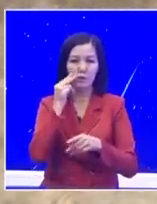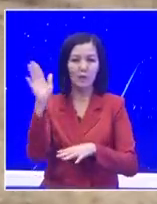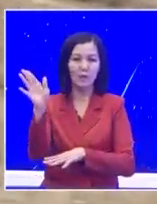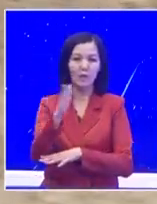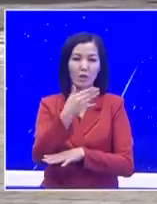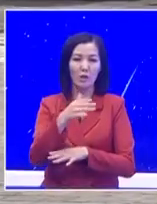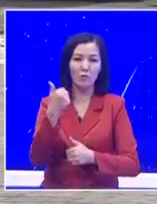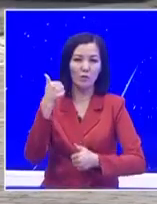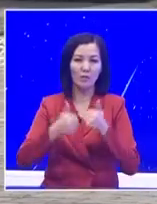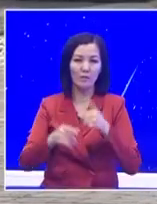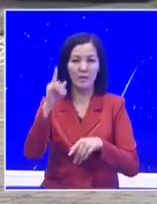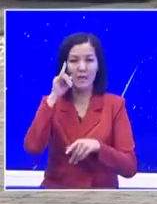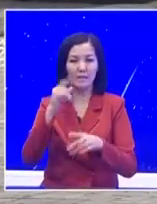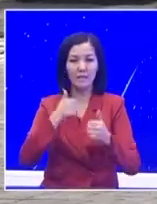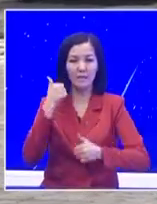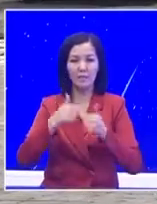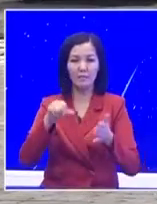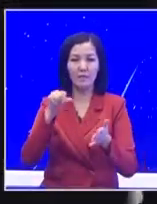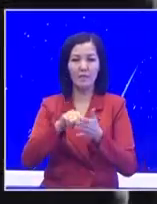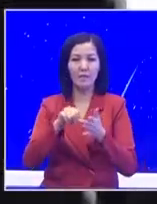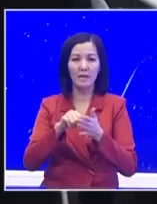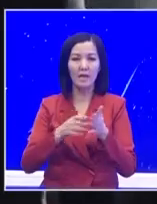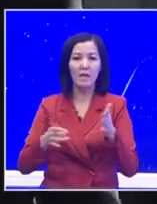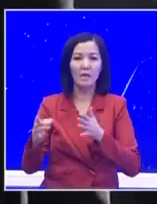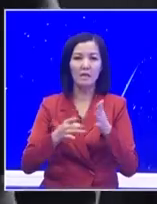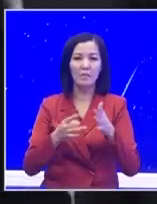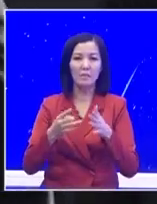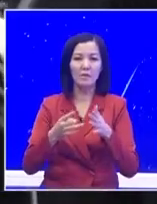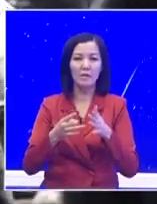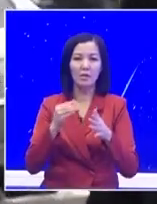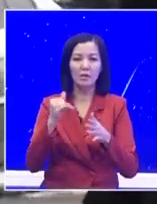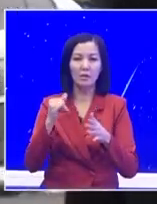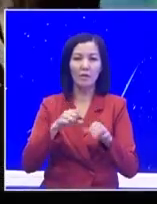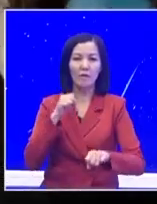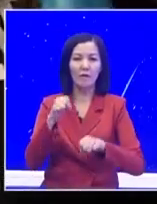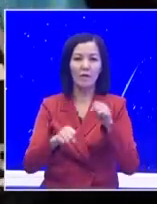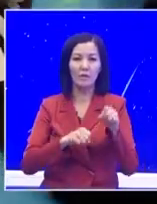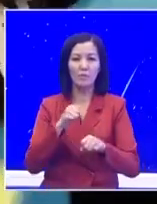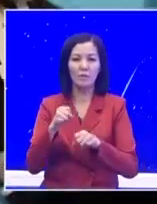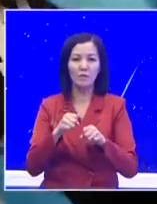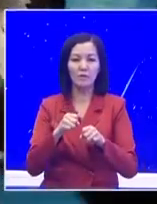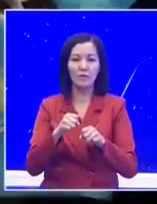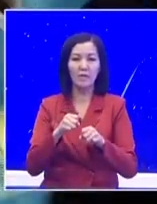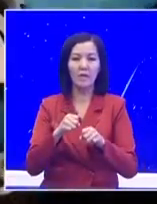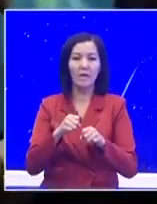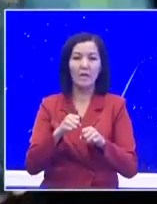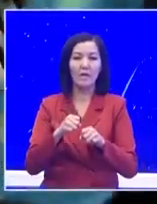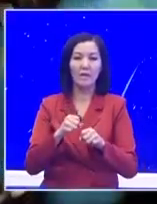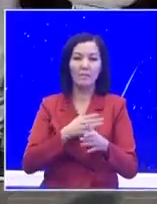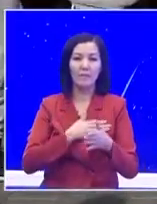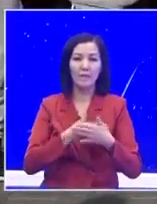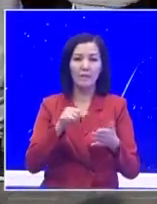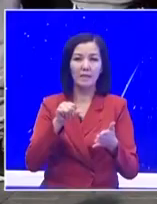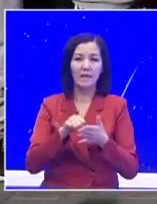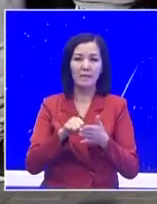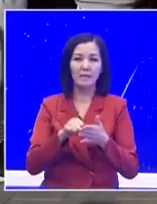жалауын желбіреткен Қазақстан чемпионатына қатысты. Республикалық біріншілікте де жетісулық велошабандоздар білгенінен жаңылған жоқ. Денис